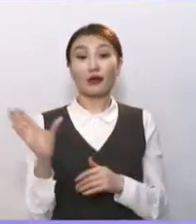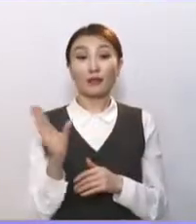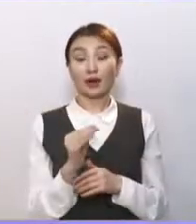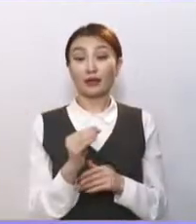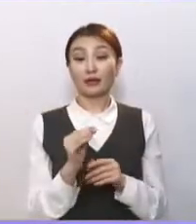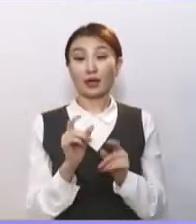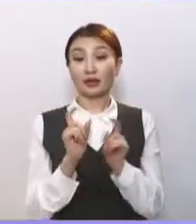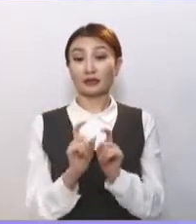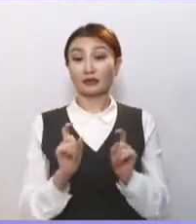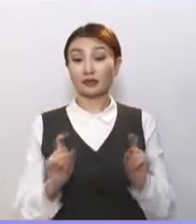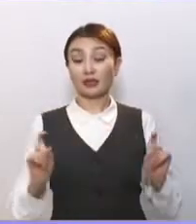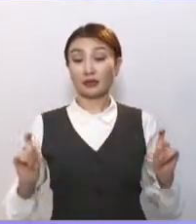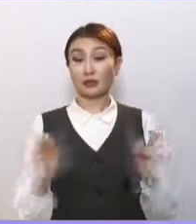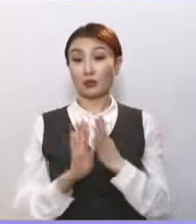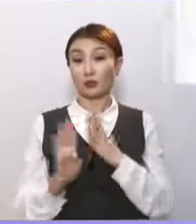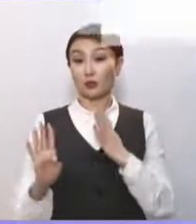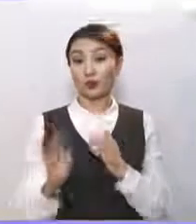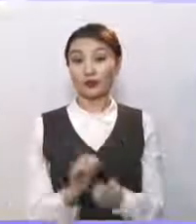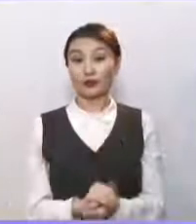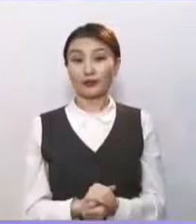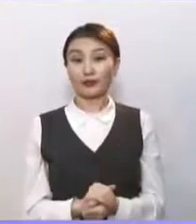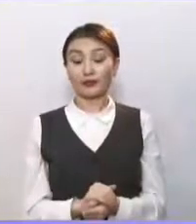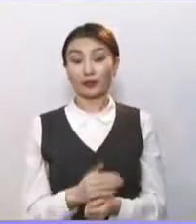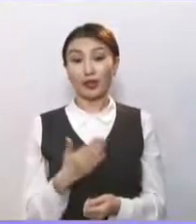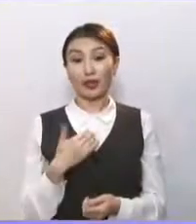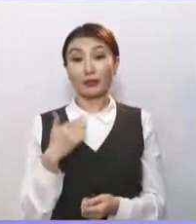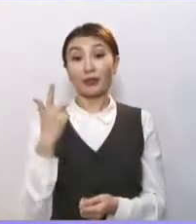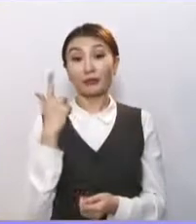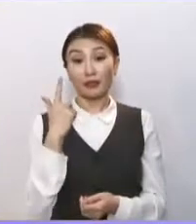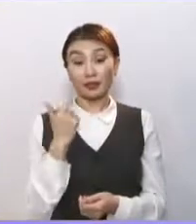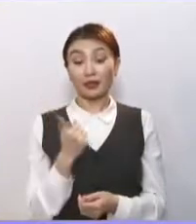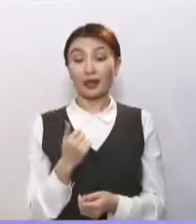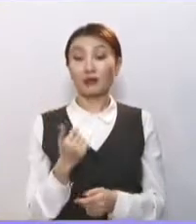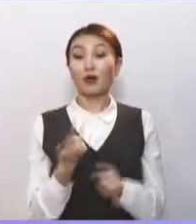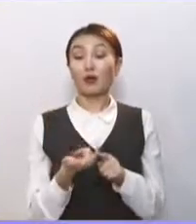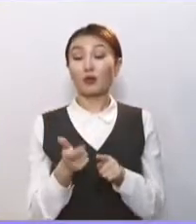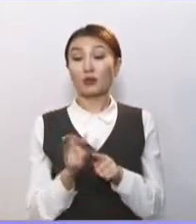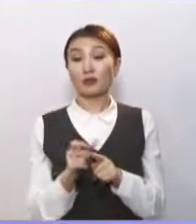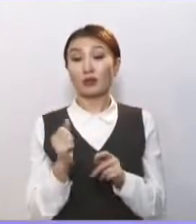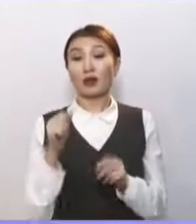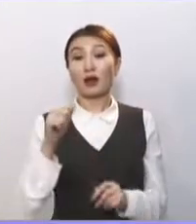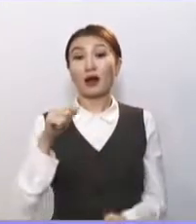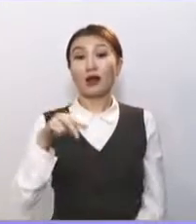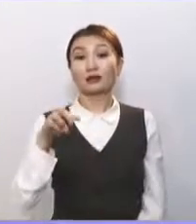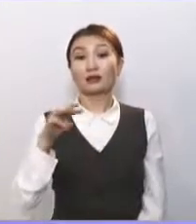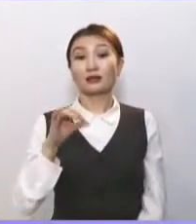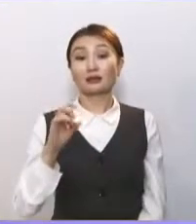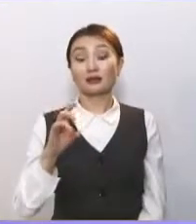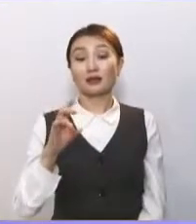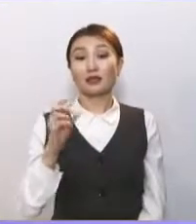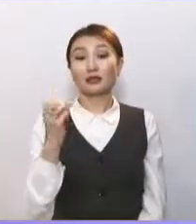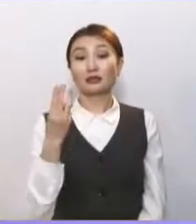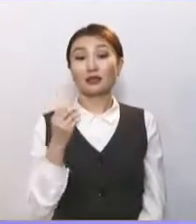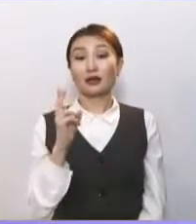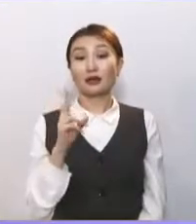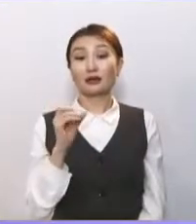Барыңар тизилип отургула. Мен билем, бул алтын шакек оюну.